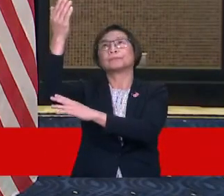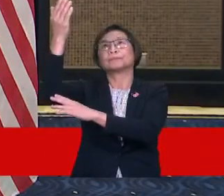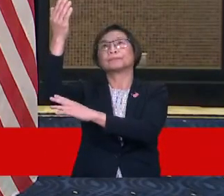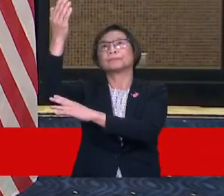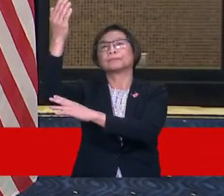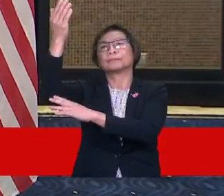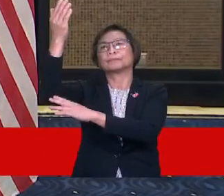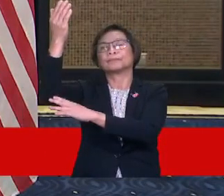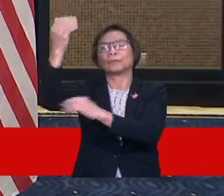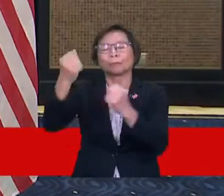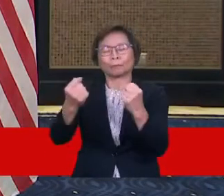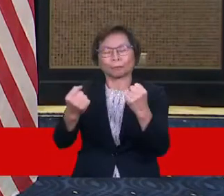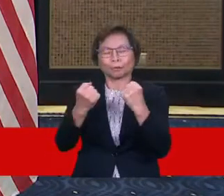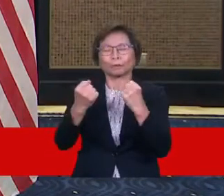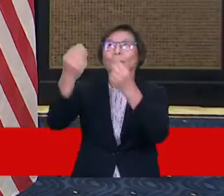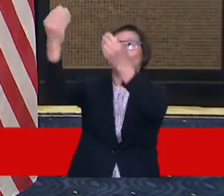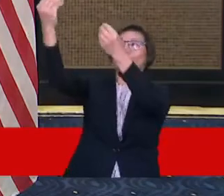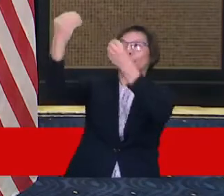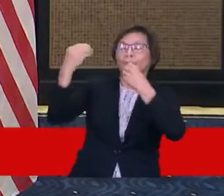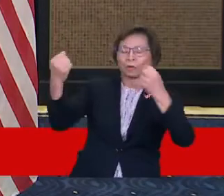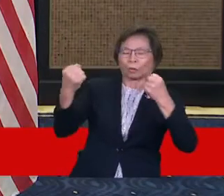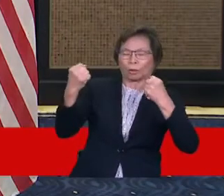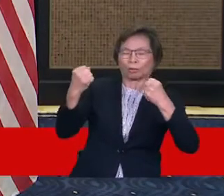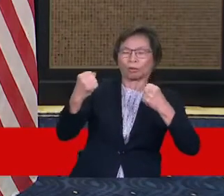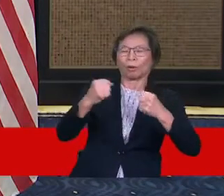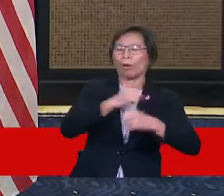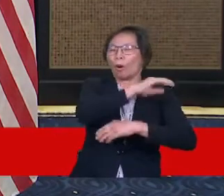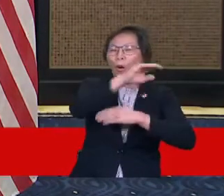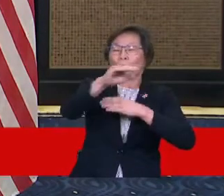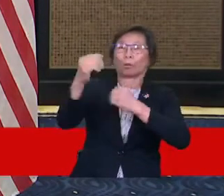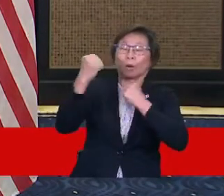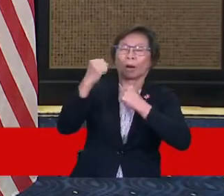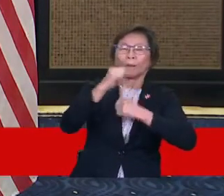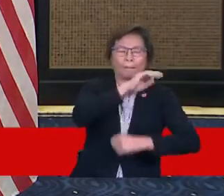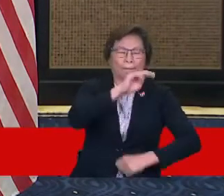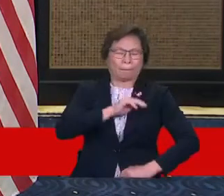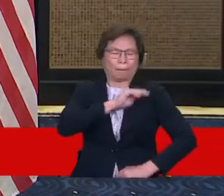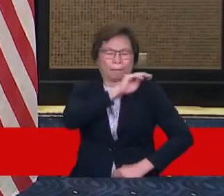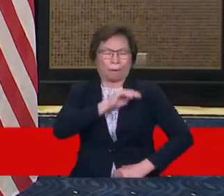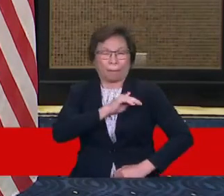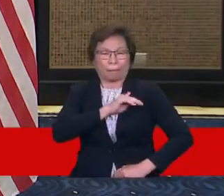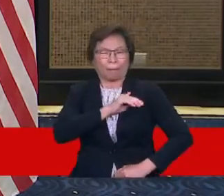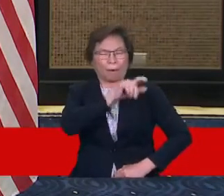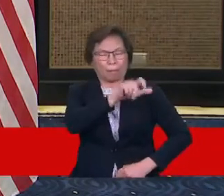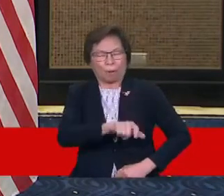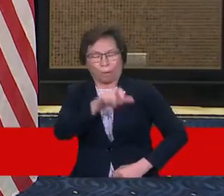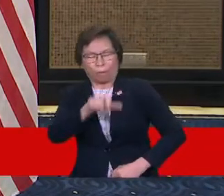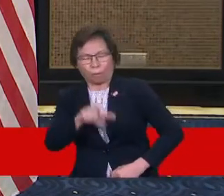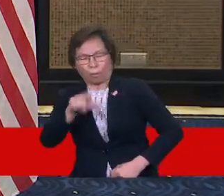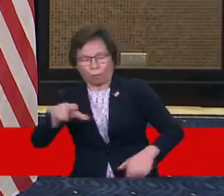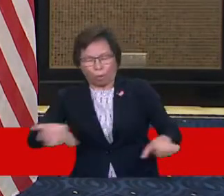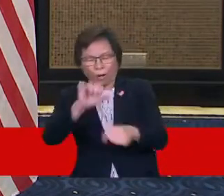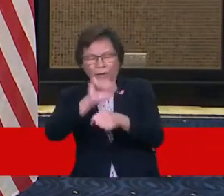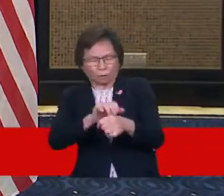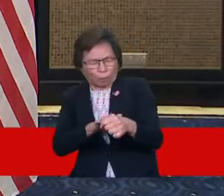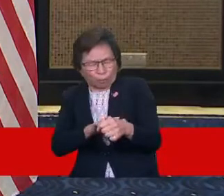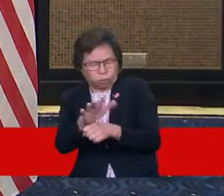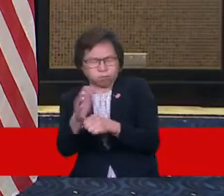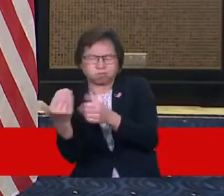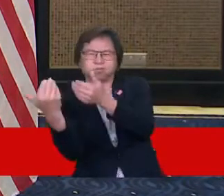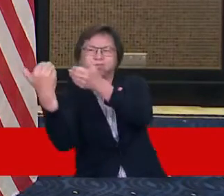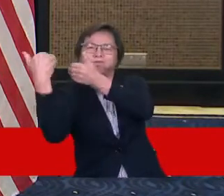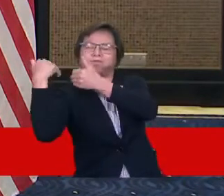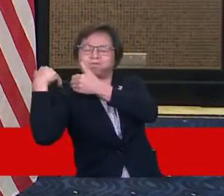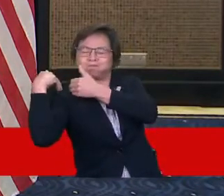memberikan kekuatan kepada barisan kabinet untuk menjalankan tugas dengan penuh tanggung jawab